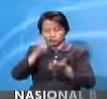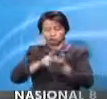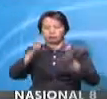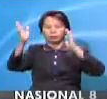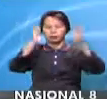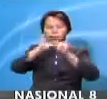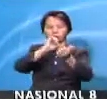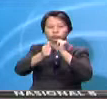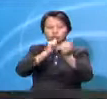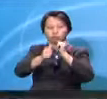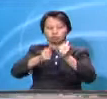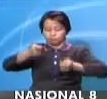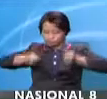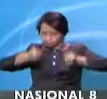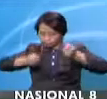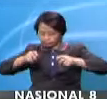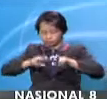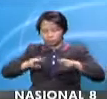sebagai Malaysia Sports